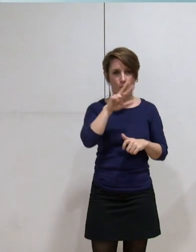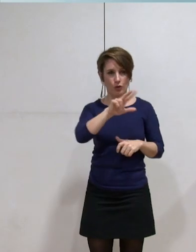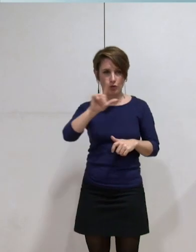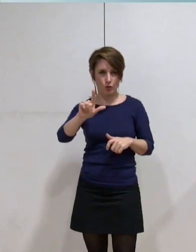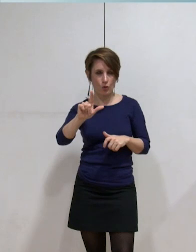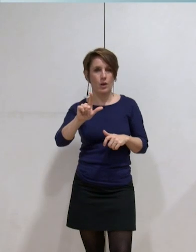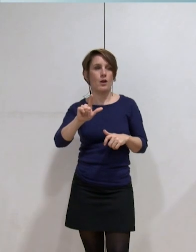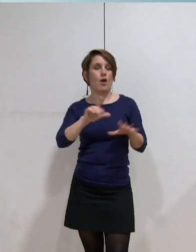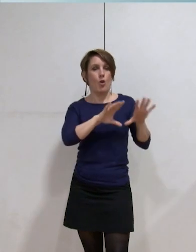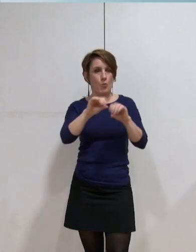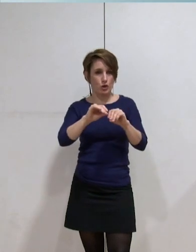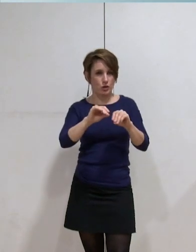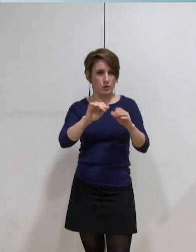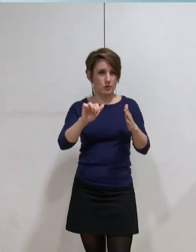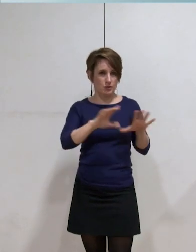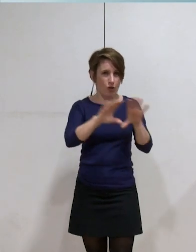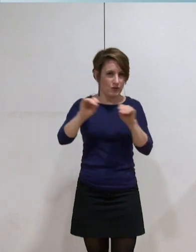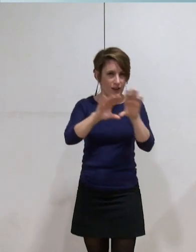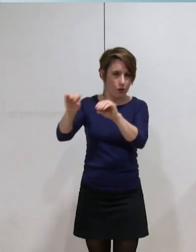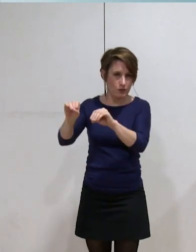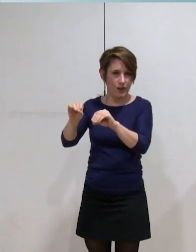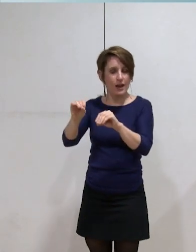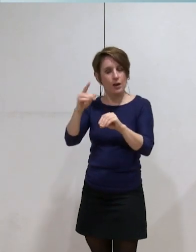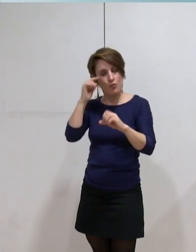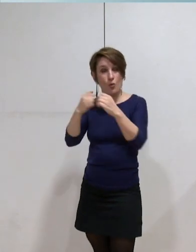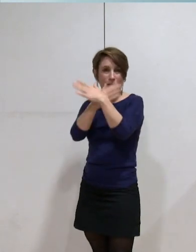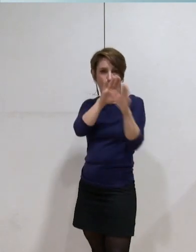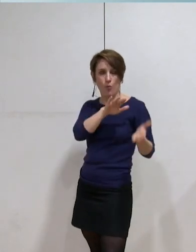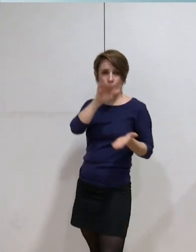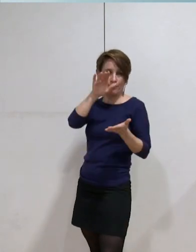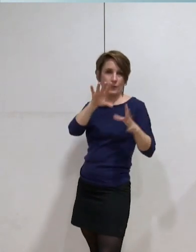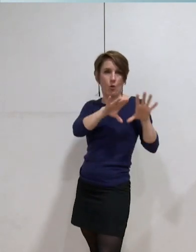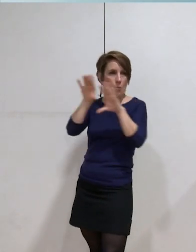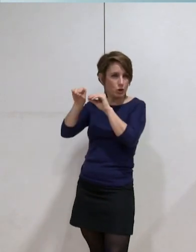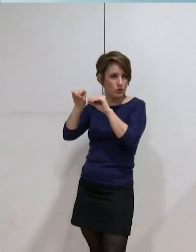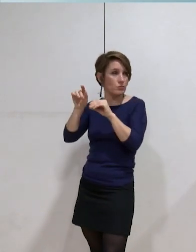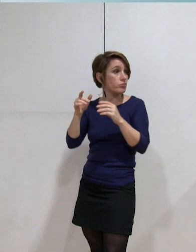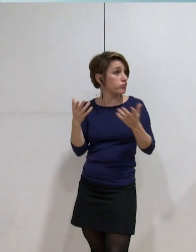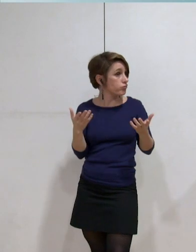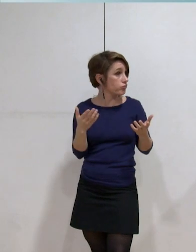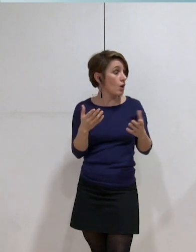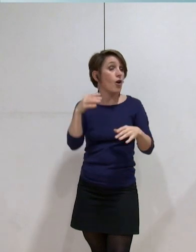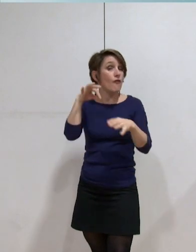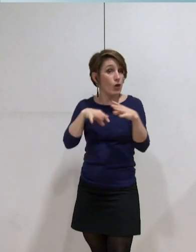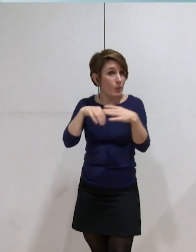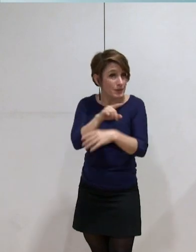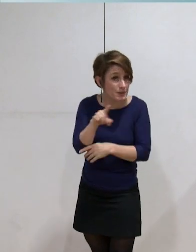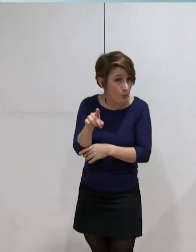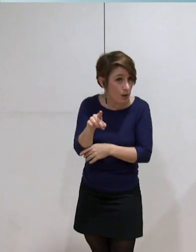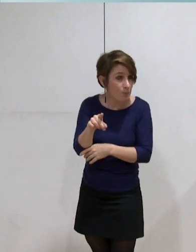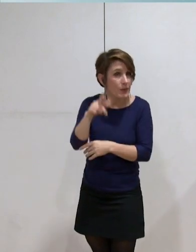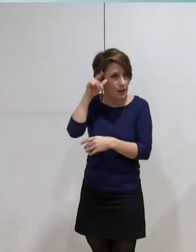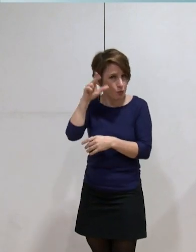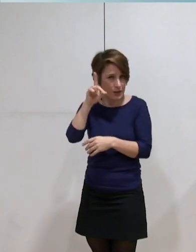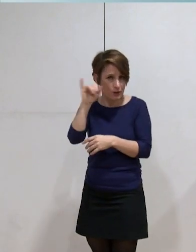et des suppressions de postees dans le cadre des transferts à la métropole pas de question je la mets au voix qui ne prend pas part au vote